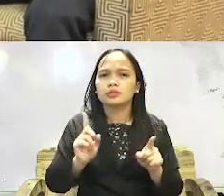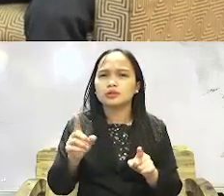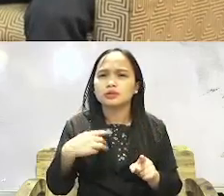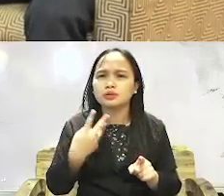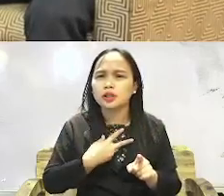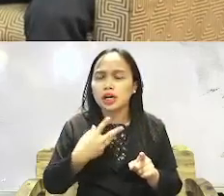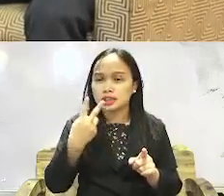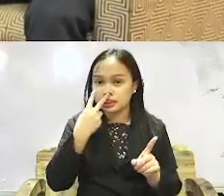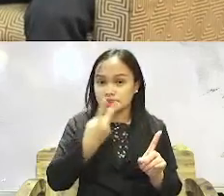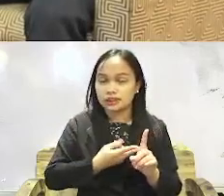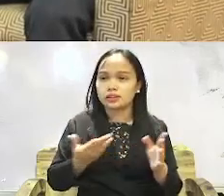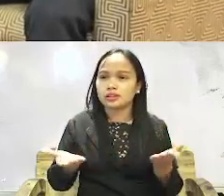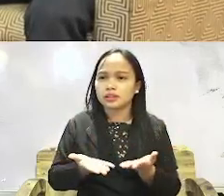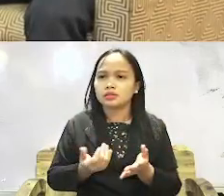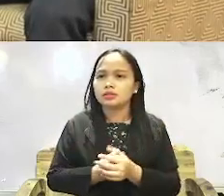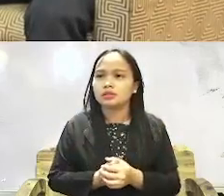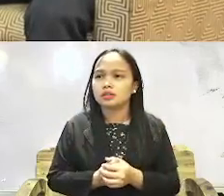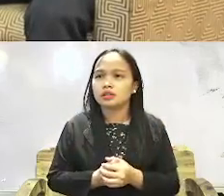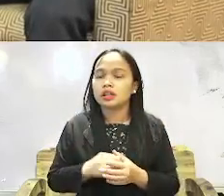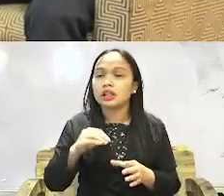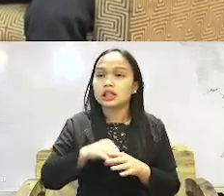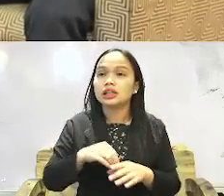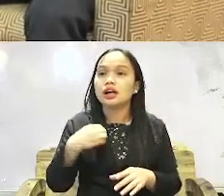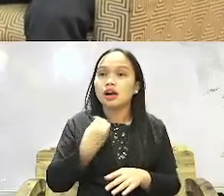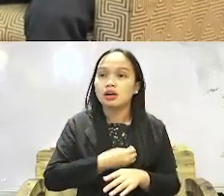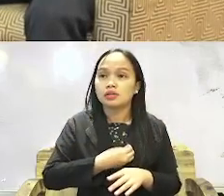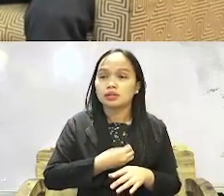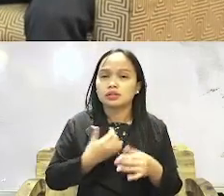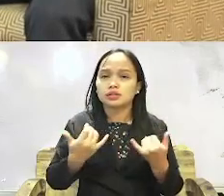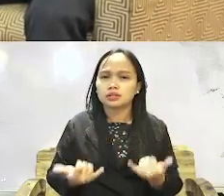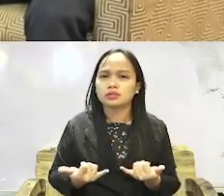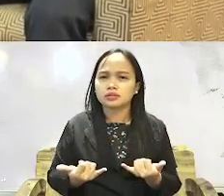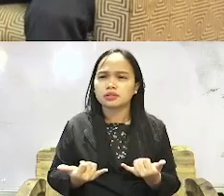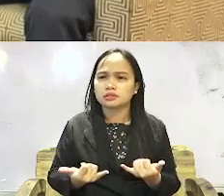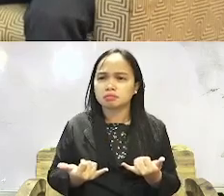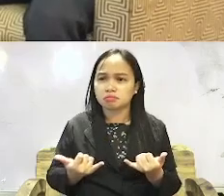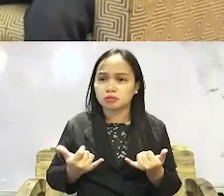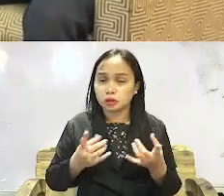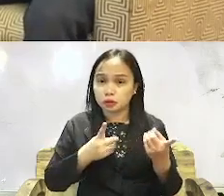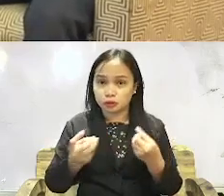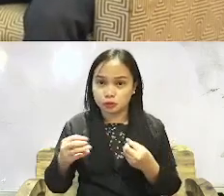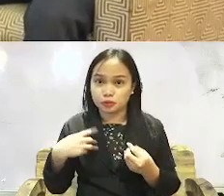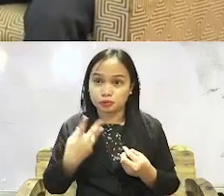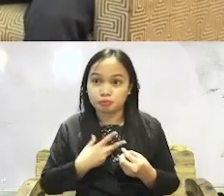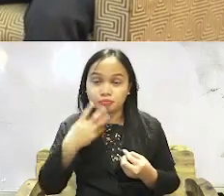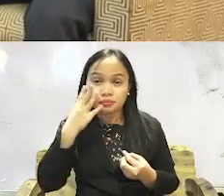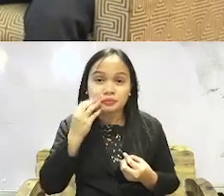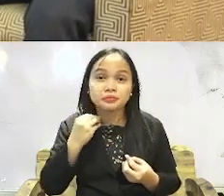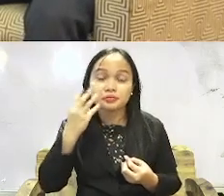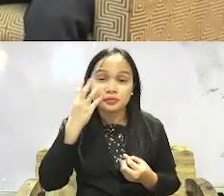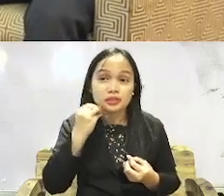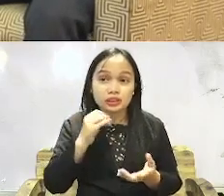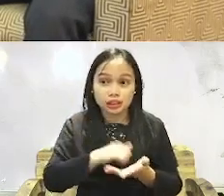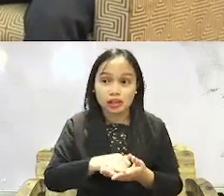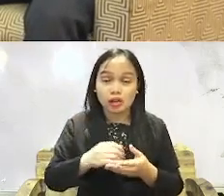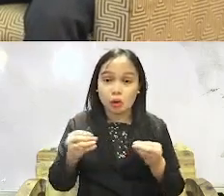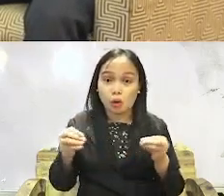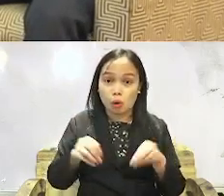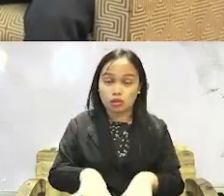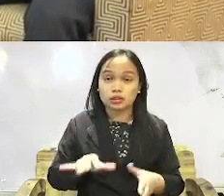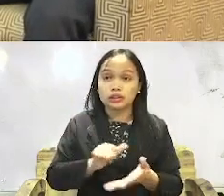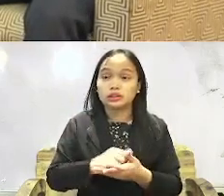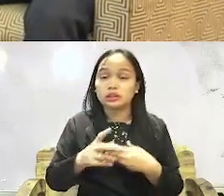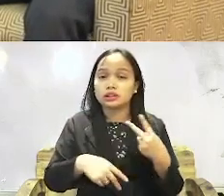is, sa pagtatapos natin na ito, natulungan ka ba na mawala sa ganyang kalagayan? Tandaan nyo, hindi